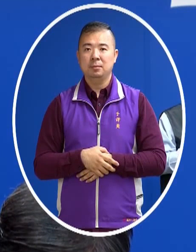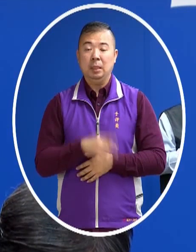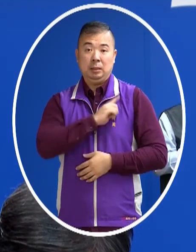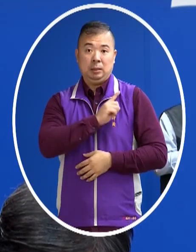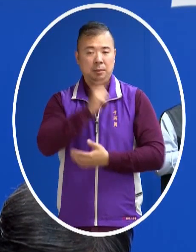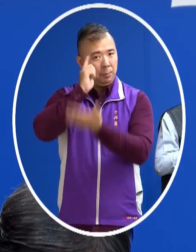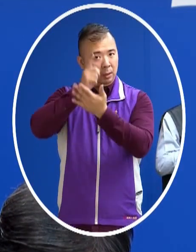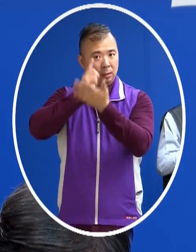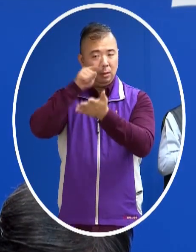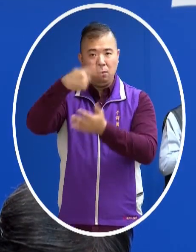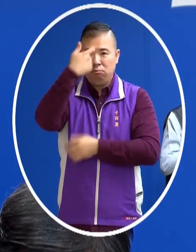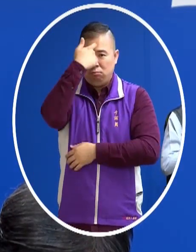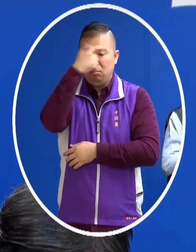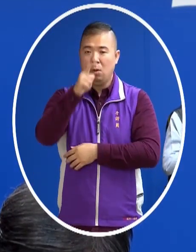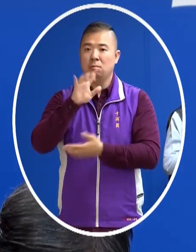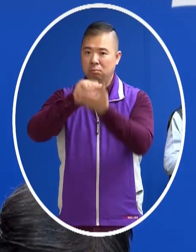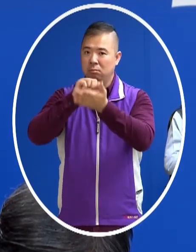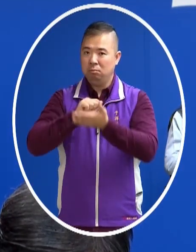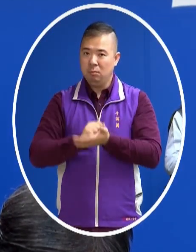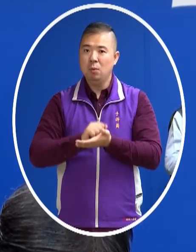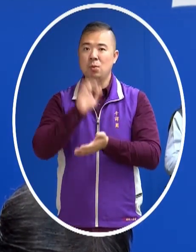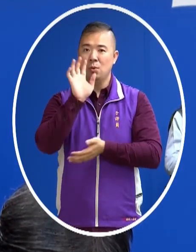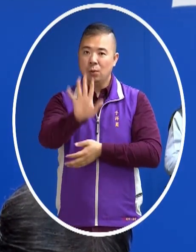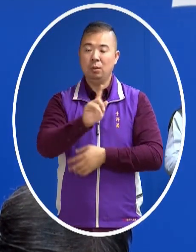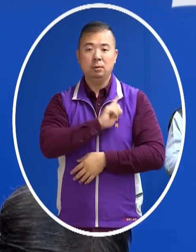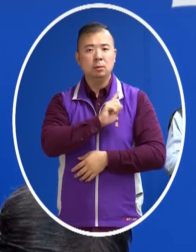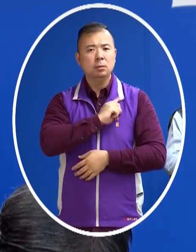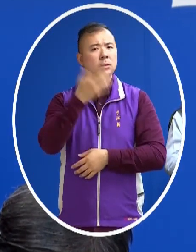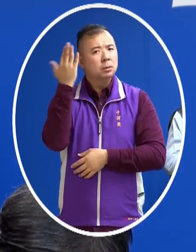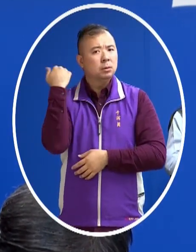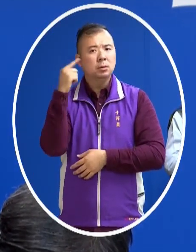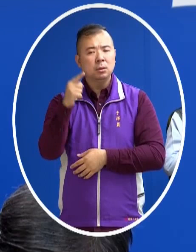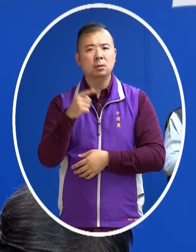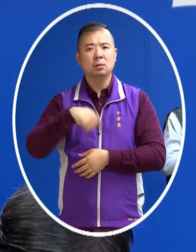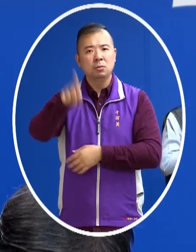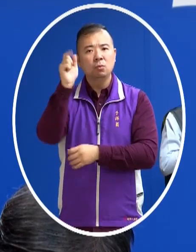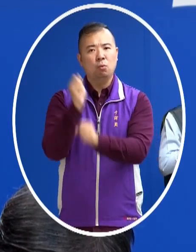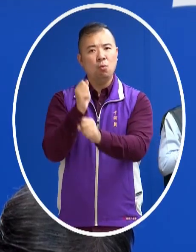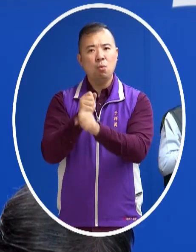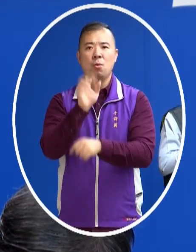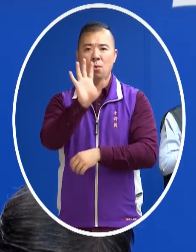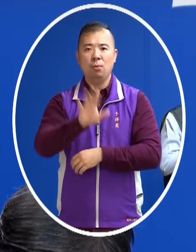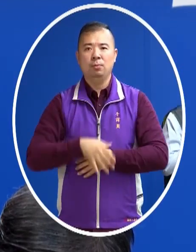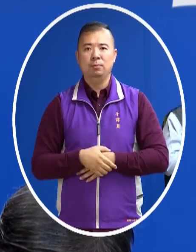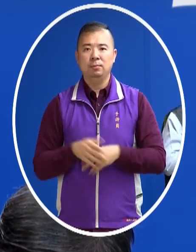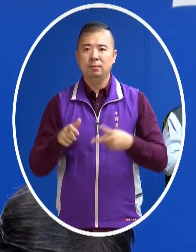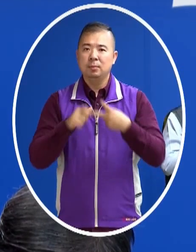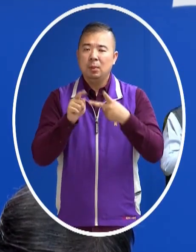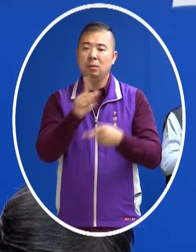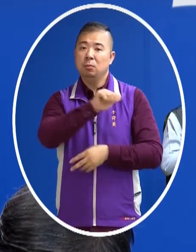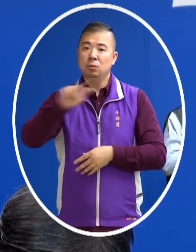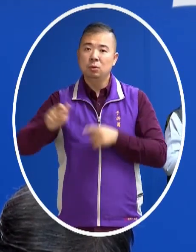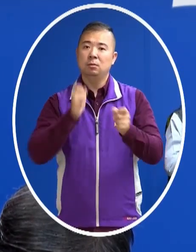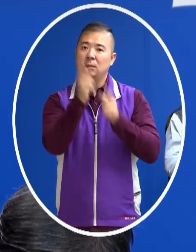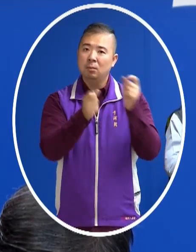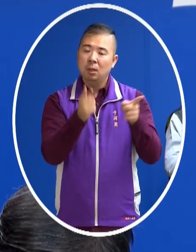管理啊、哦，那所以他有曾经去这个上班哈、哦，那有去买东西，不过他